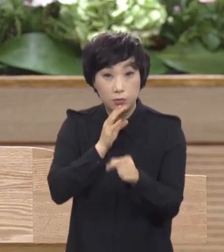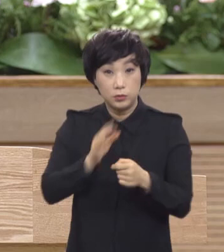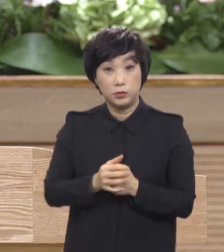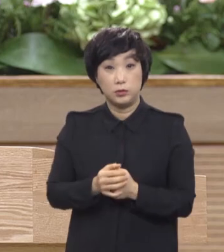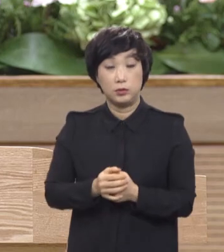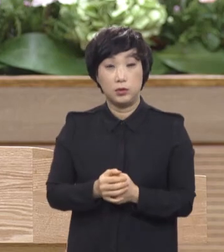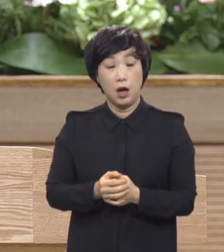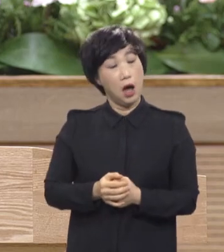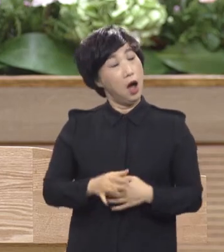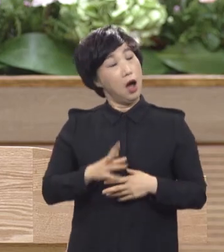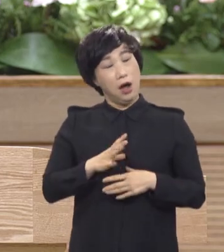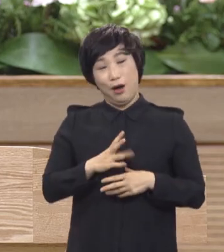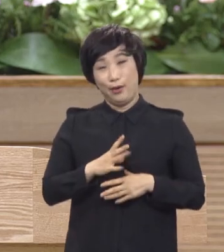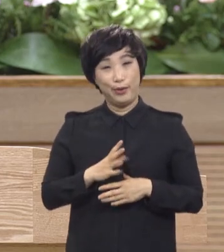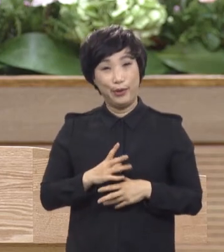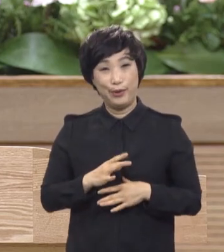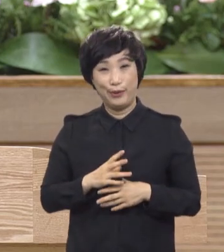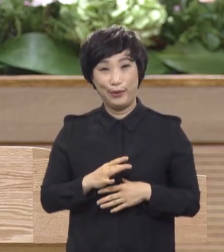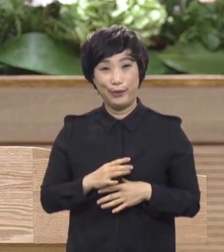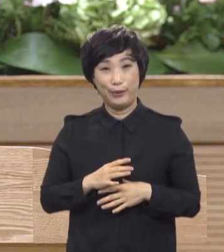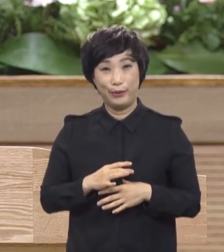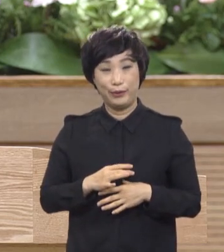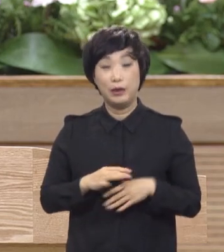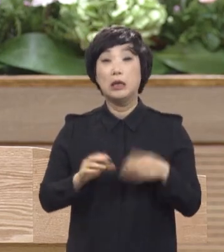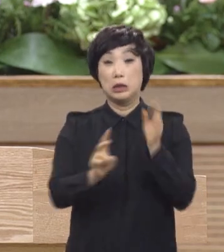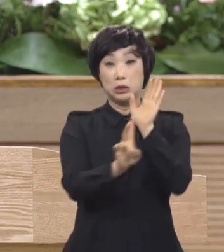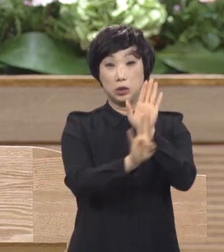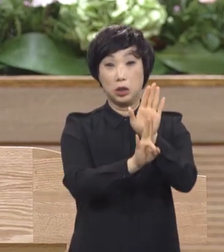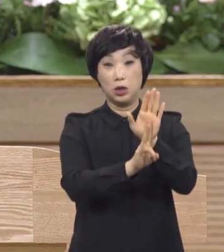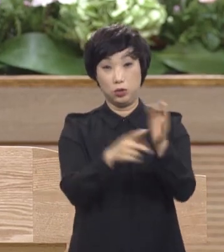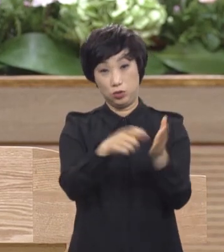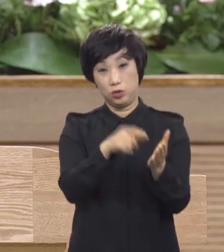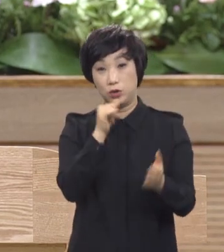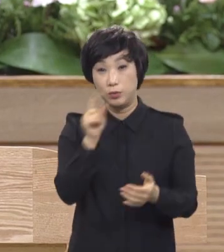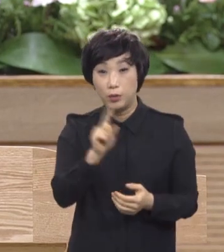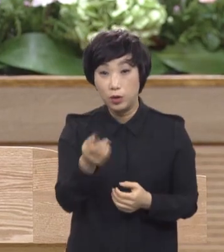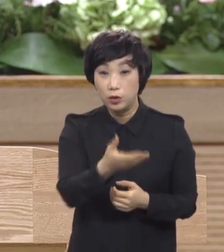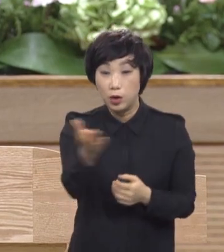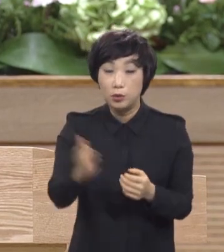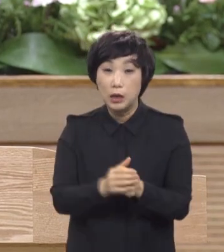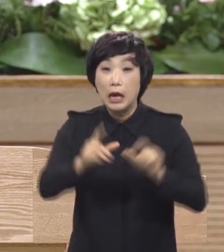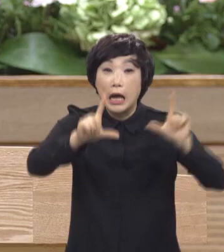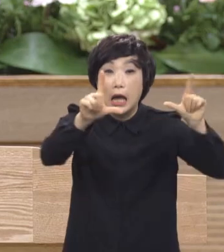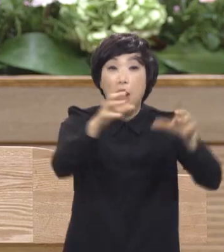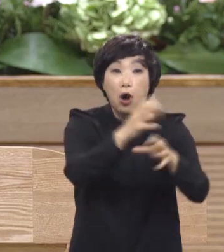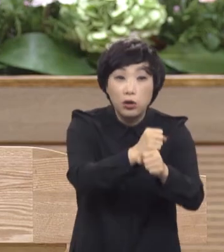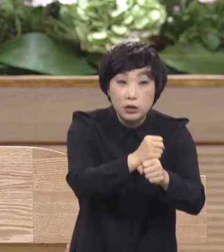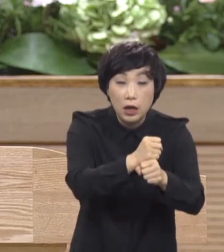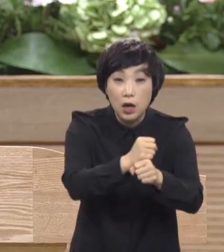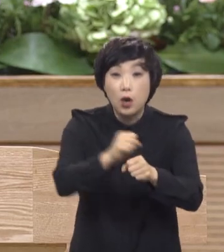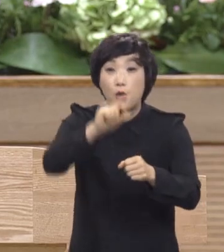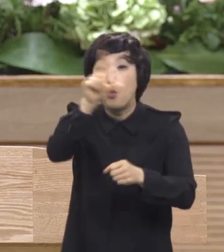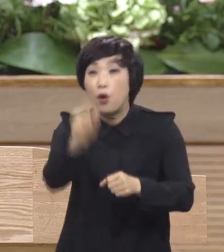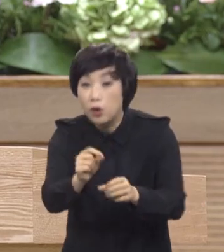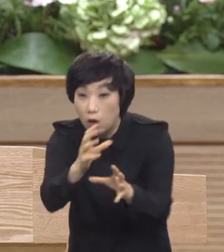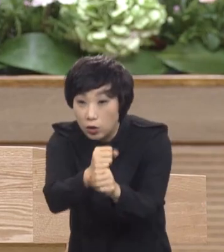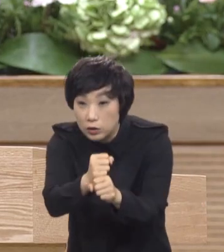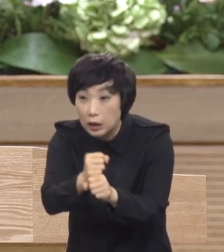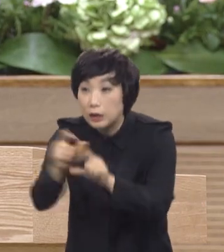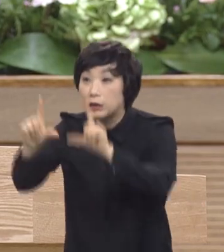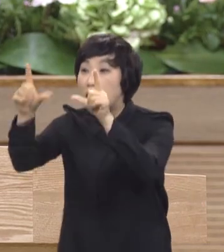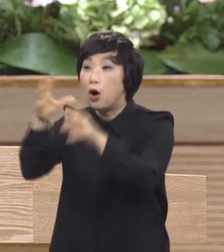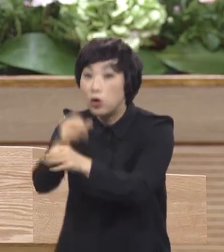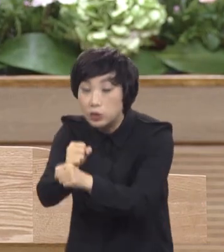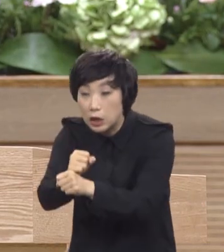참 무서운 얘기죠 요한계시록에 뭐라고 했어요 그 연, 그 월, 그 일,